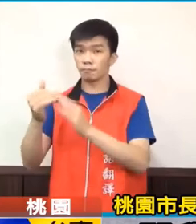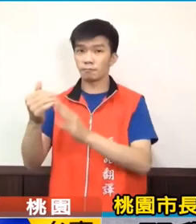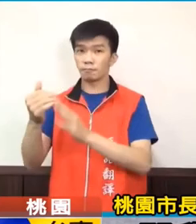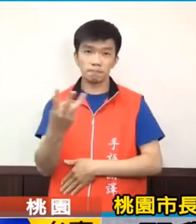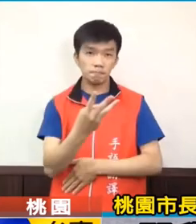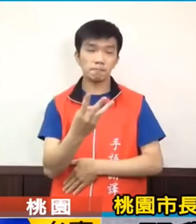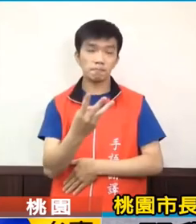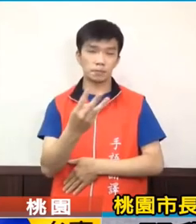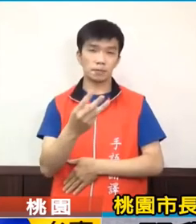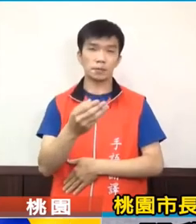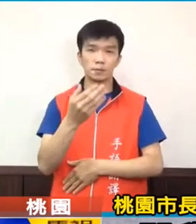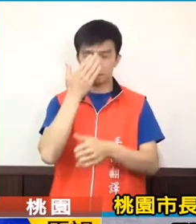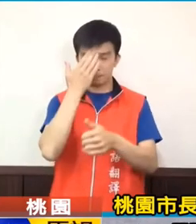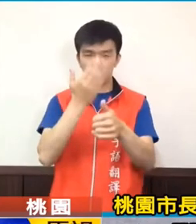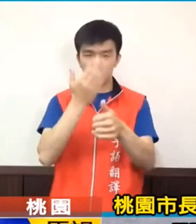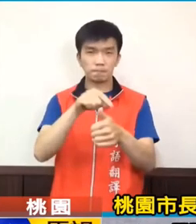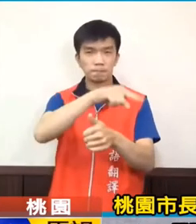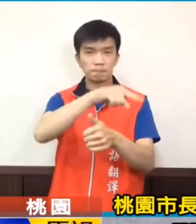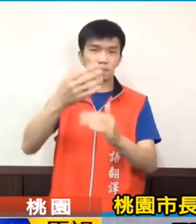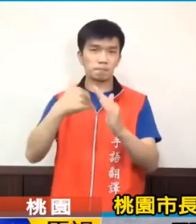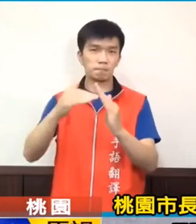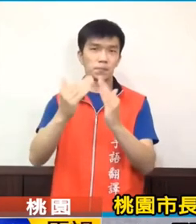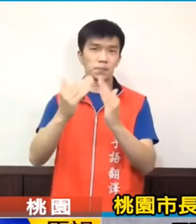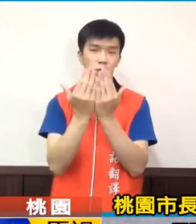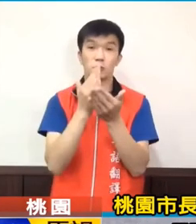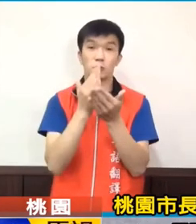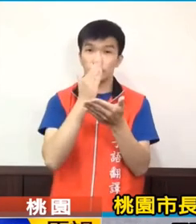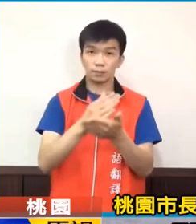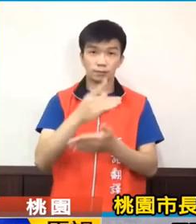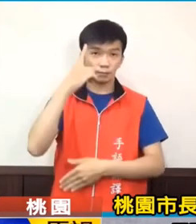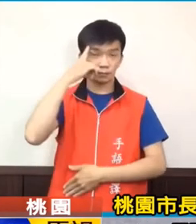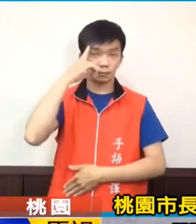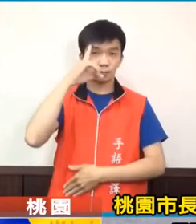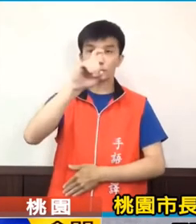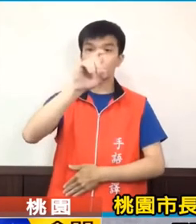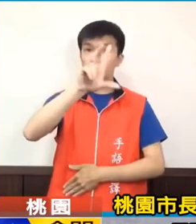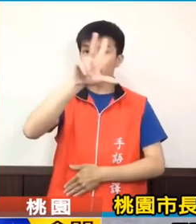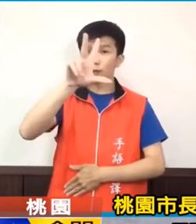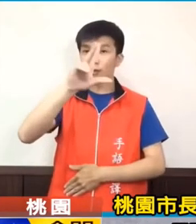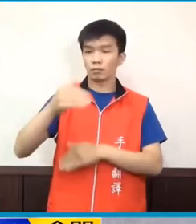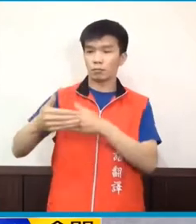个停课10天，那居隔的师生一样要做多次裁剪。